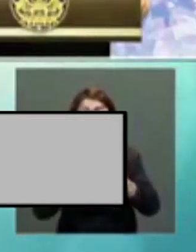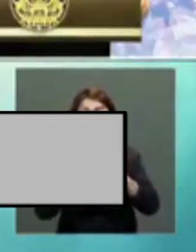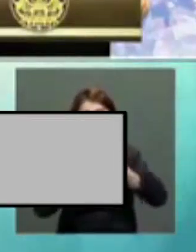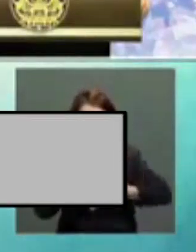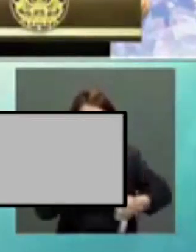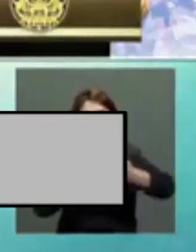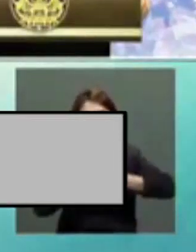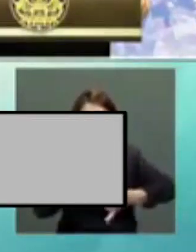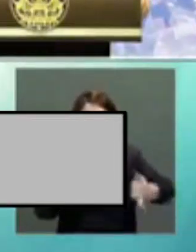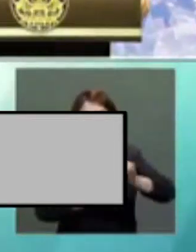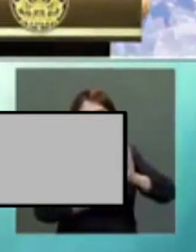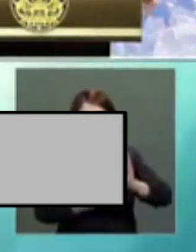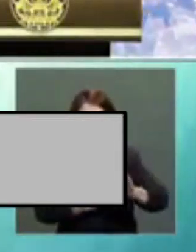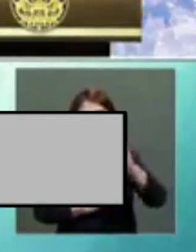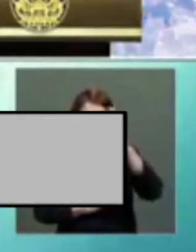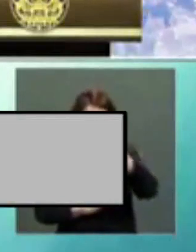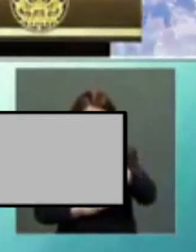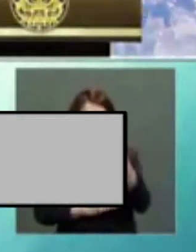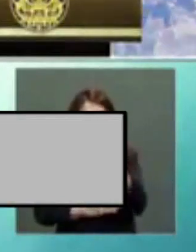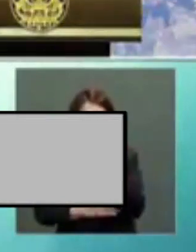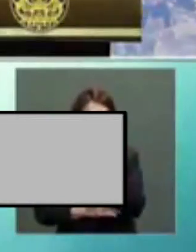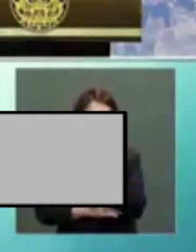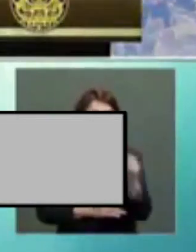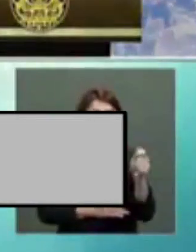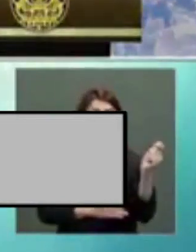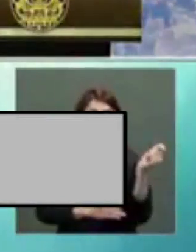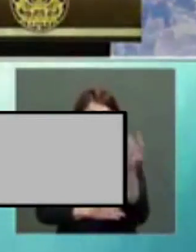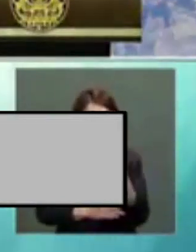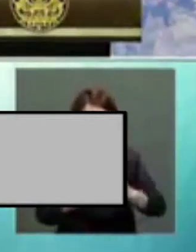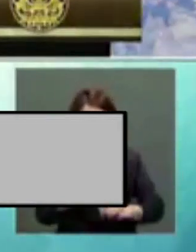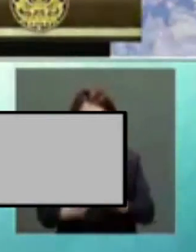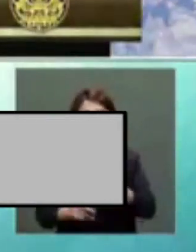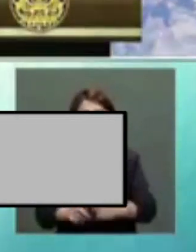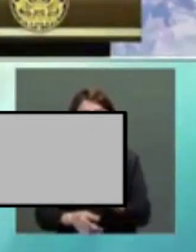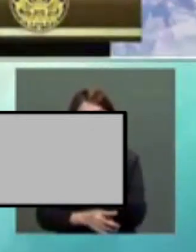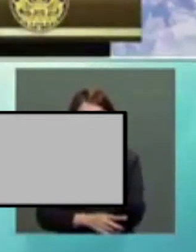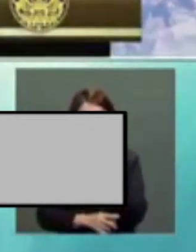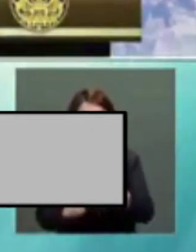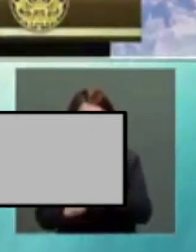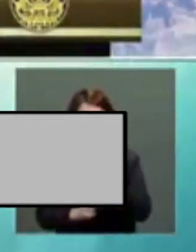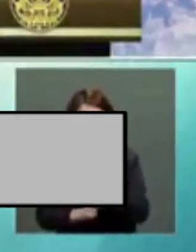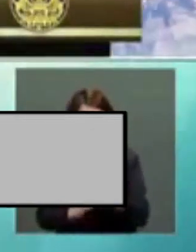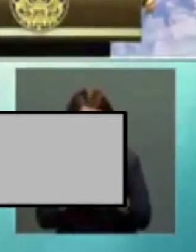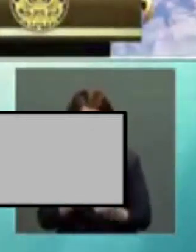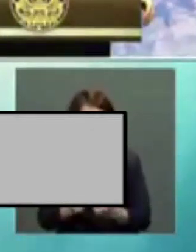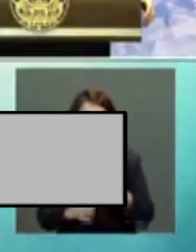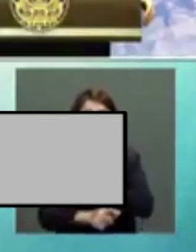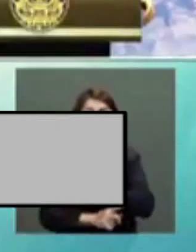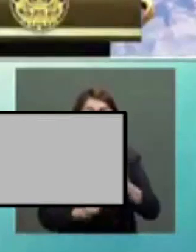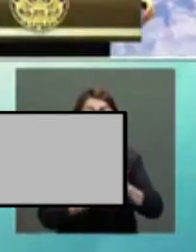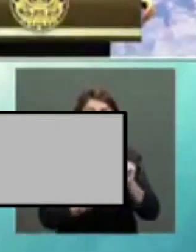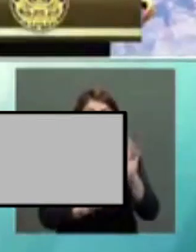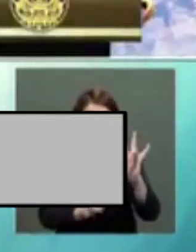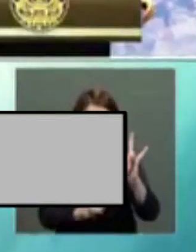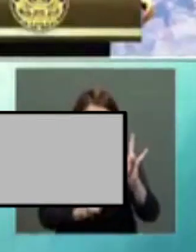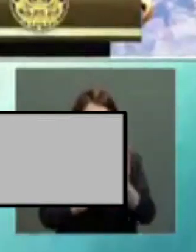ที่3เมษายน3 4 5 6 7ก็ประมาณ5วันนะครับที่